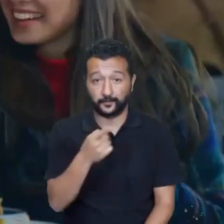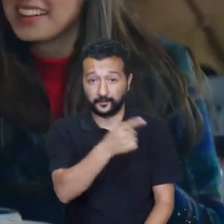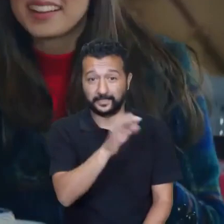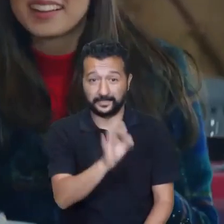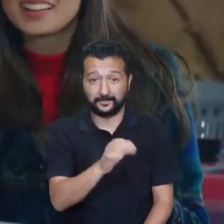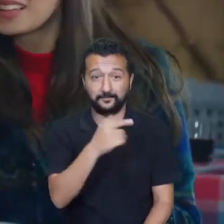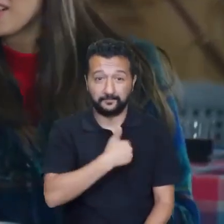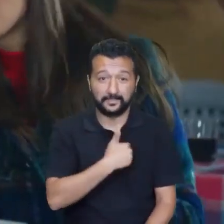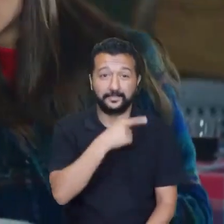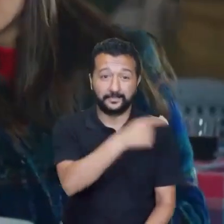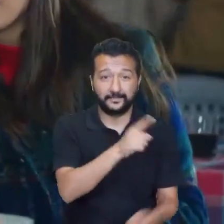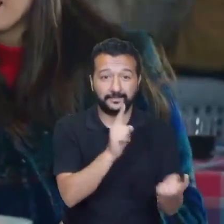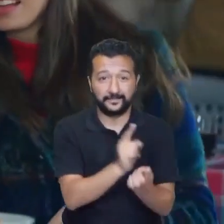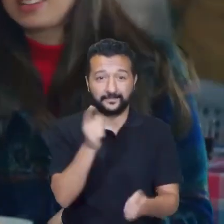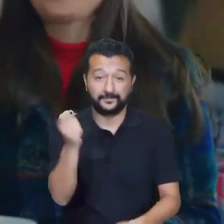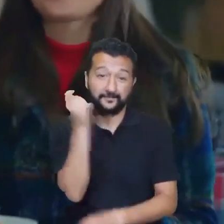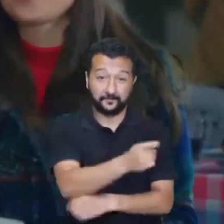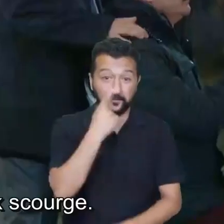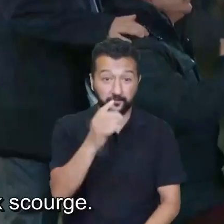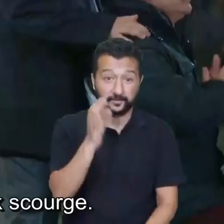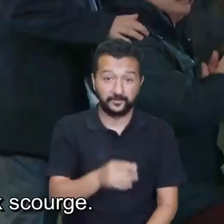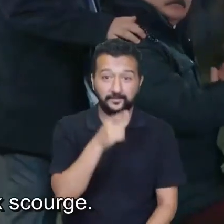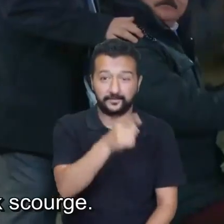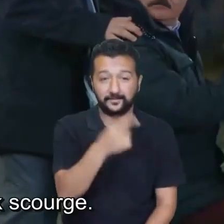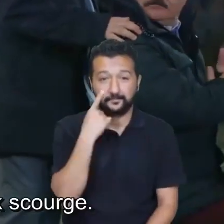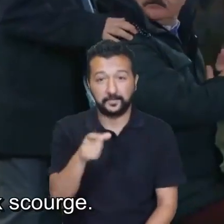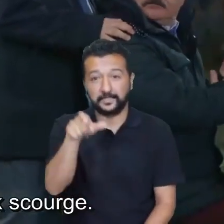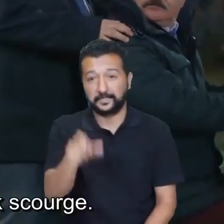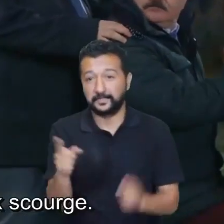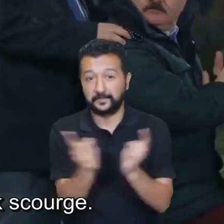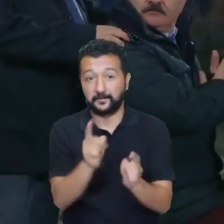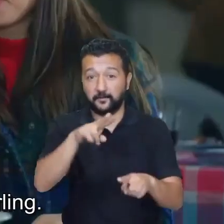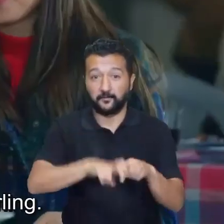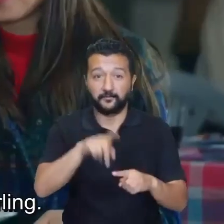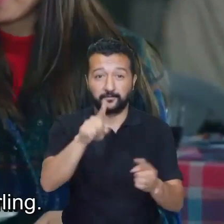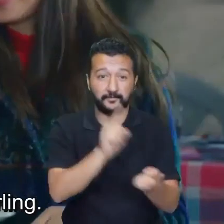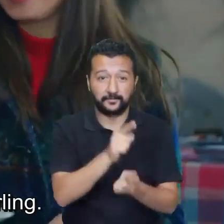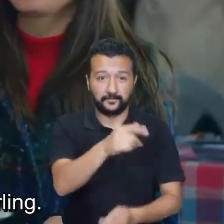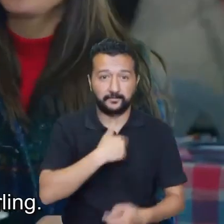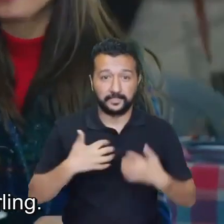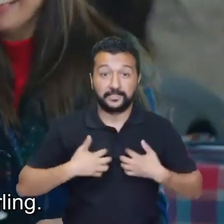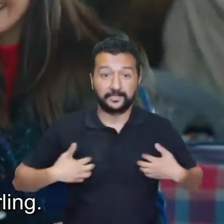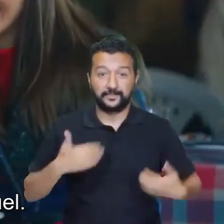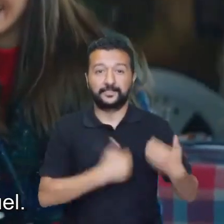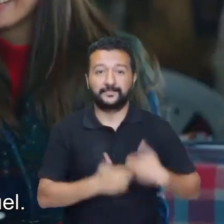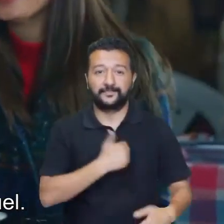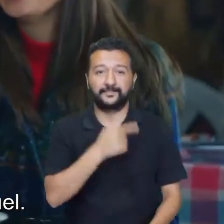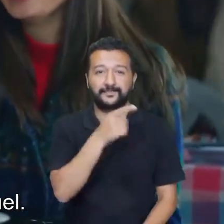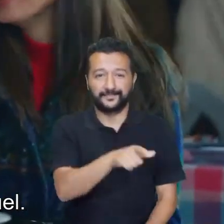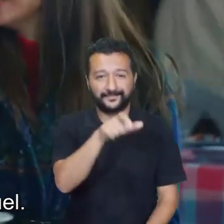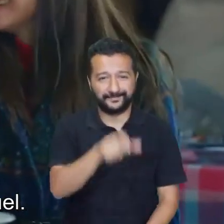Görüyorsun değil mi? Benimkini şövalye mi görüyorsun? Şu Karabeli Hanım karşısına oturdum. Ah, benim cesur sevgilim